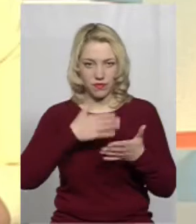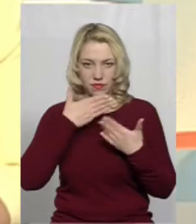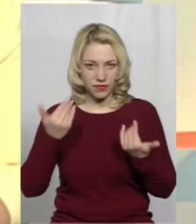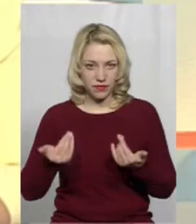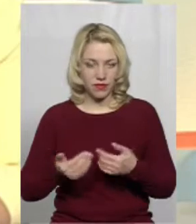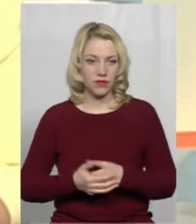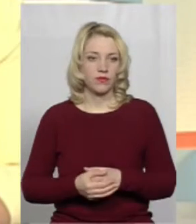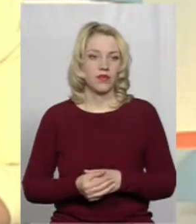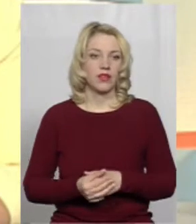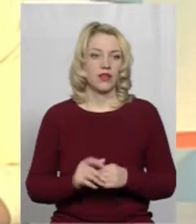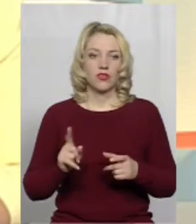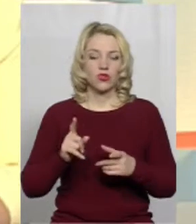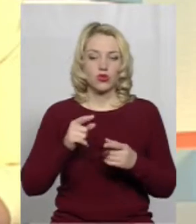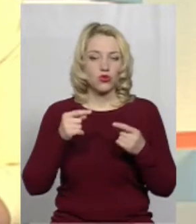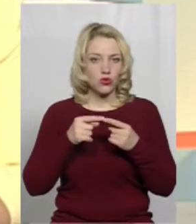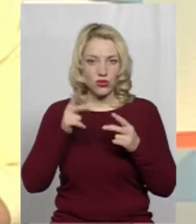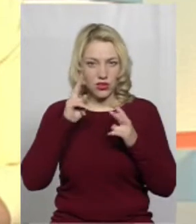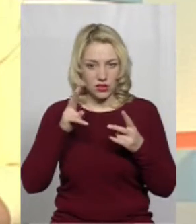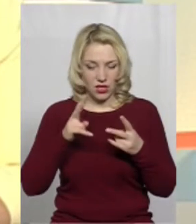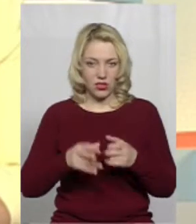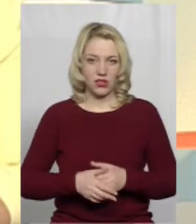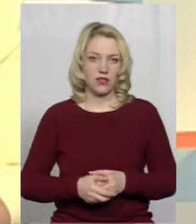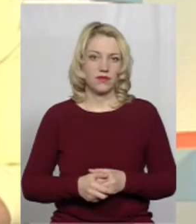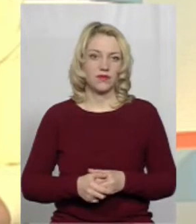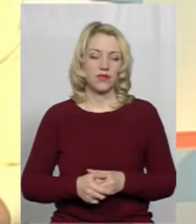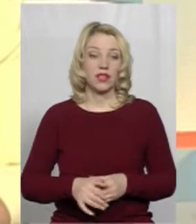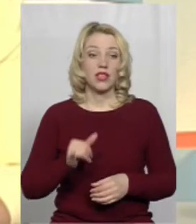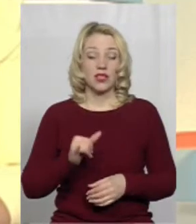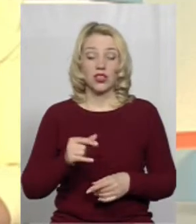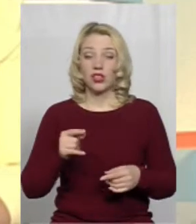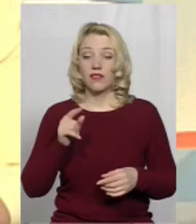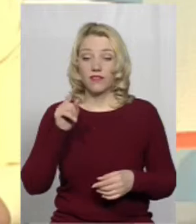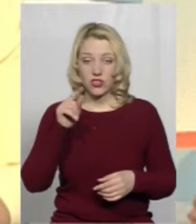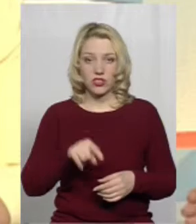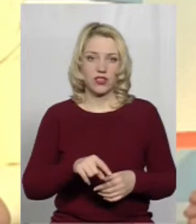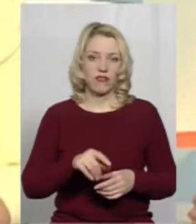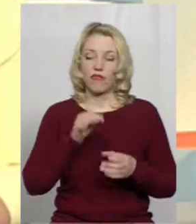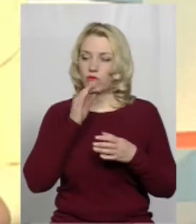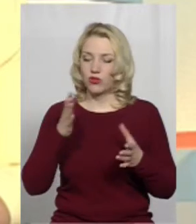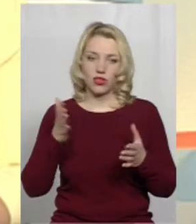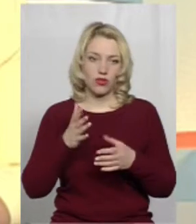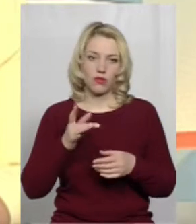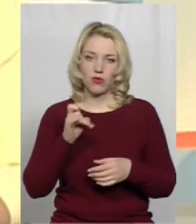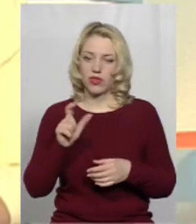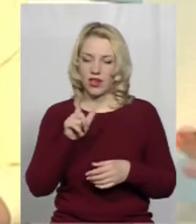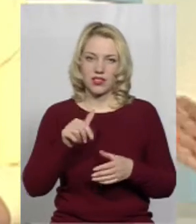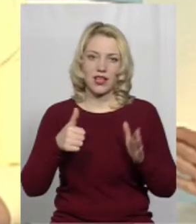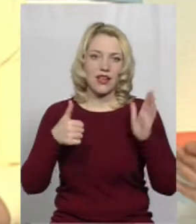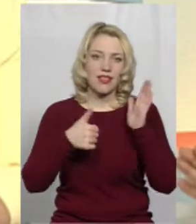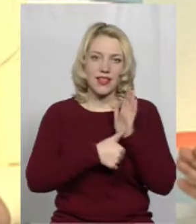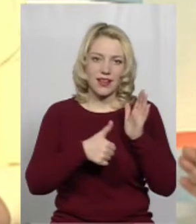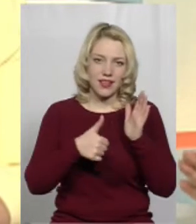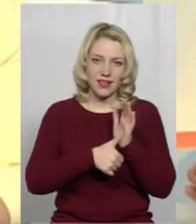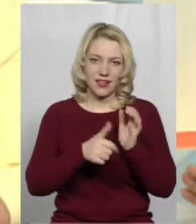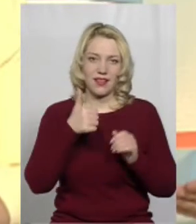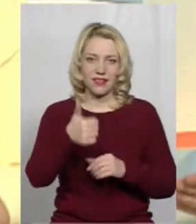впевнені, чого ви не знаєте достеменно, і уж в будь-якому разі не клікайте на те,